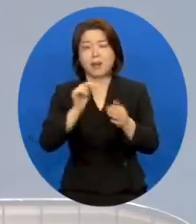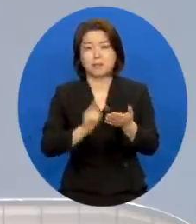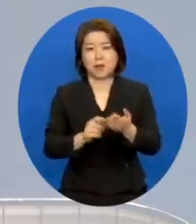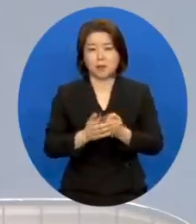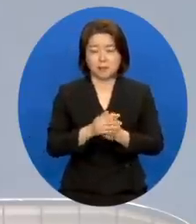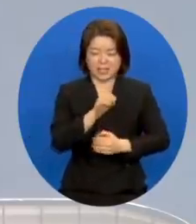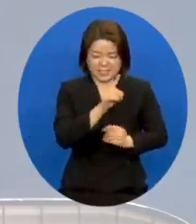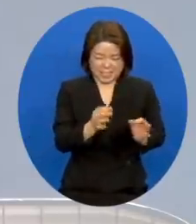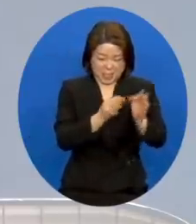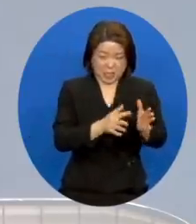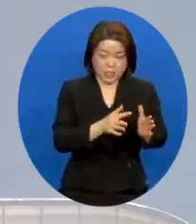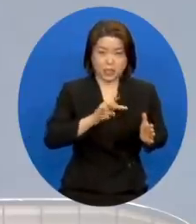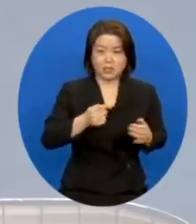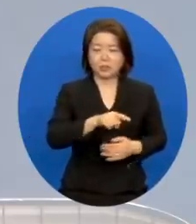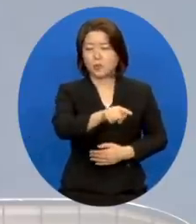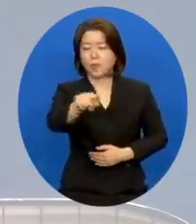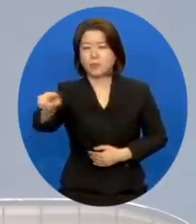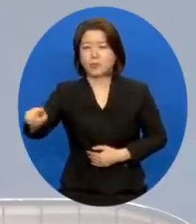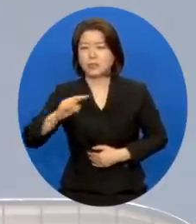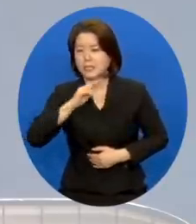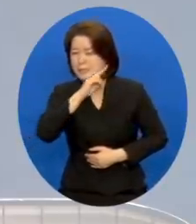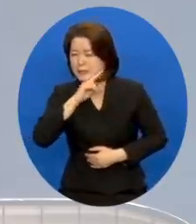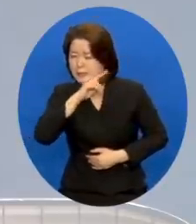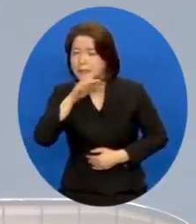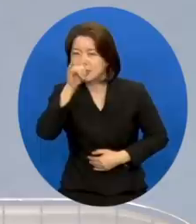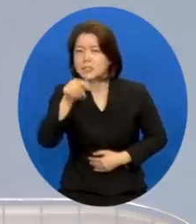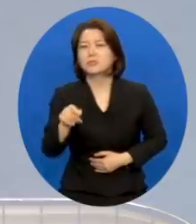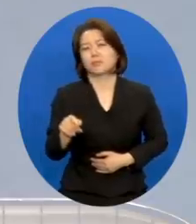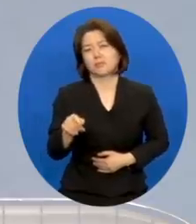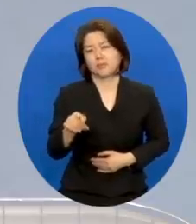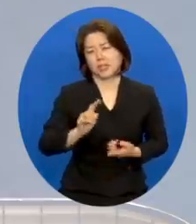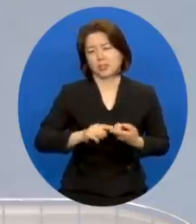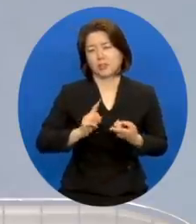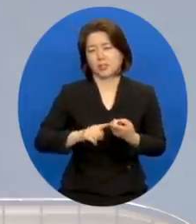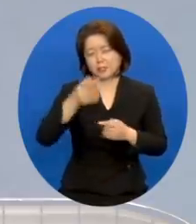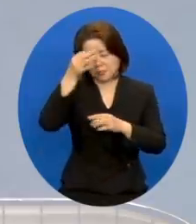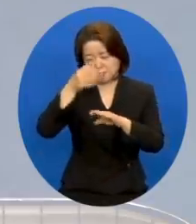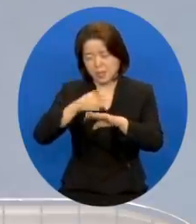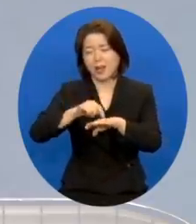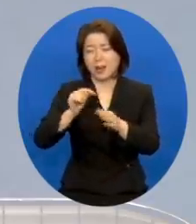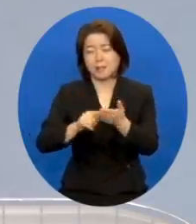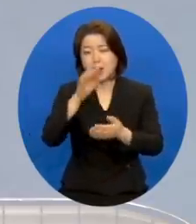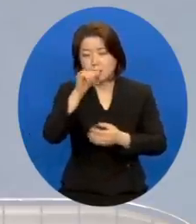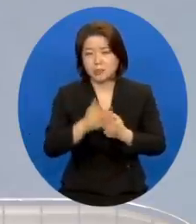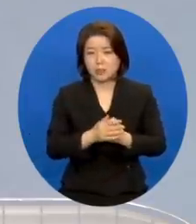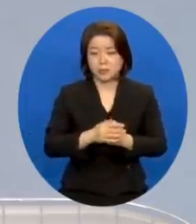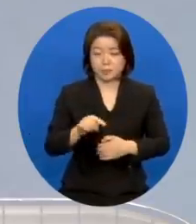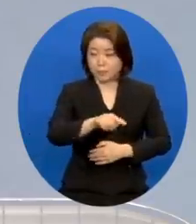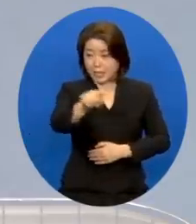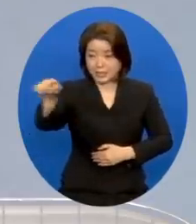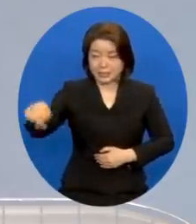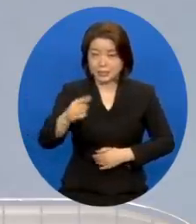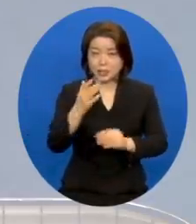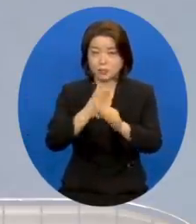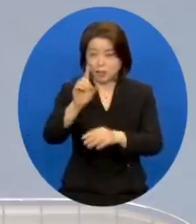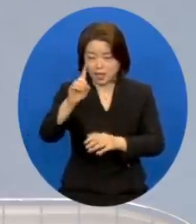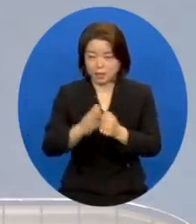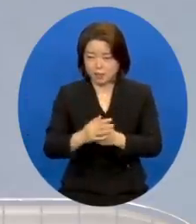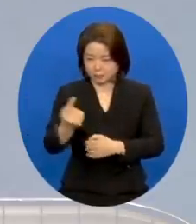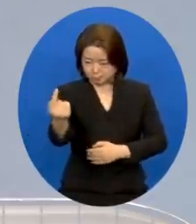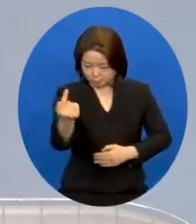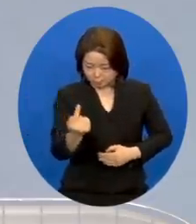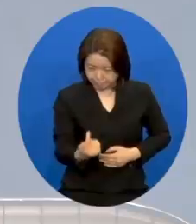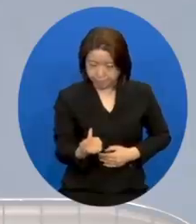한순간이라도 그분들을 내가 의심했던 것이 그런데 그 분 중에 한 분이 걸어 나오시면